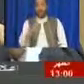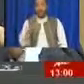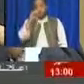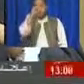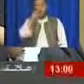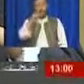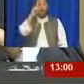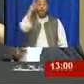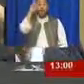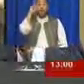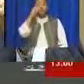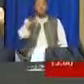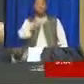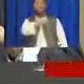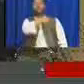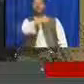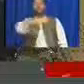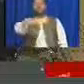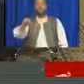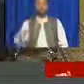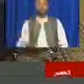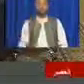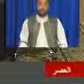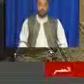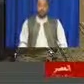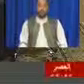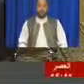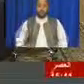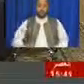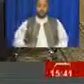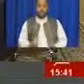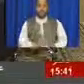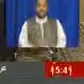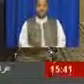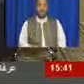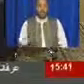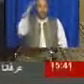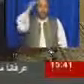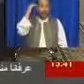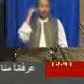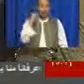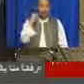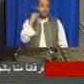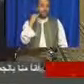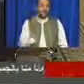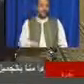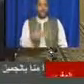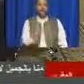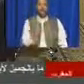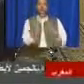وحلف الا ينفق عليه مدى حياته في حديث عائشه